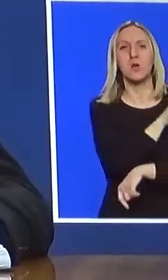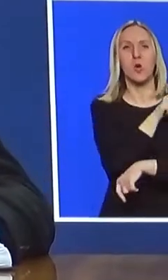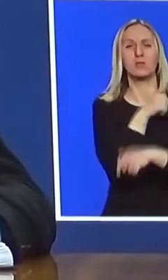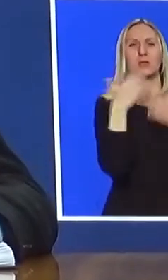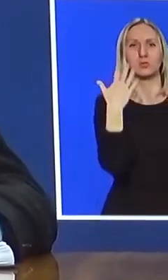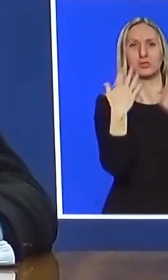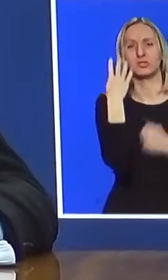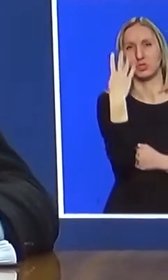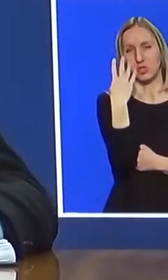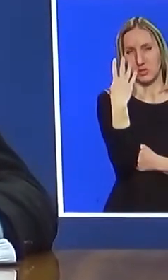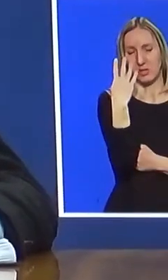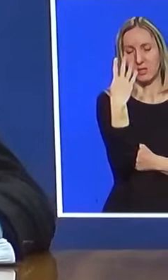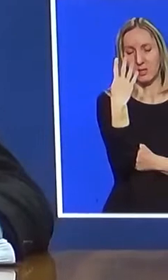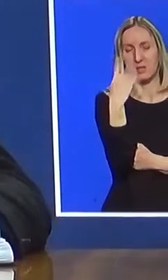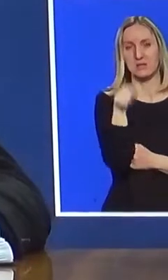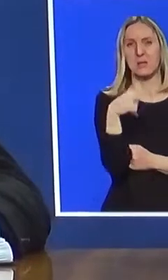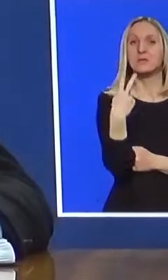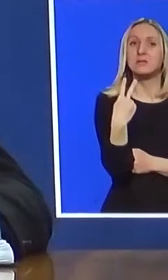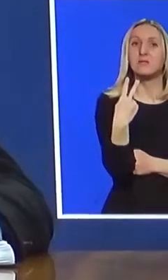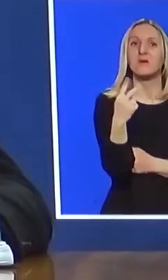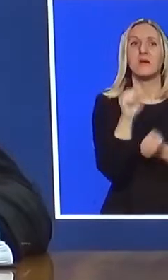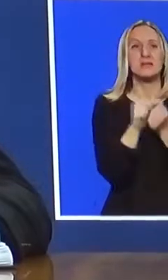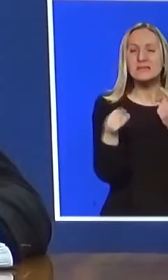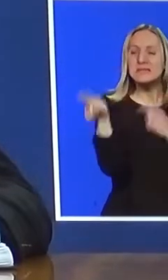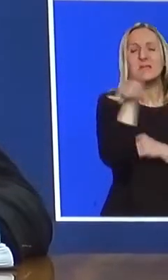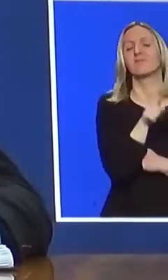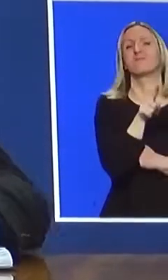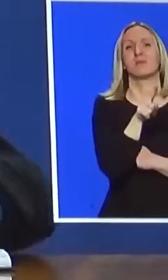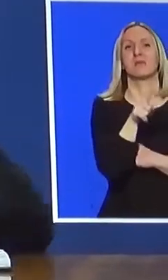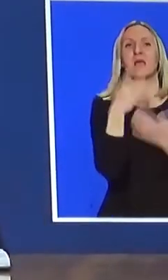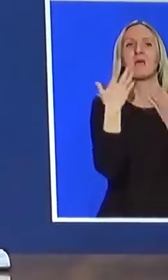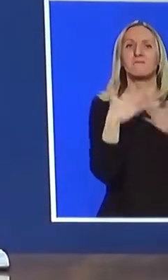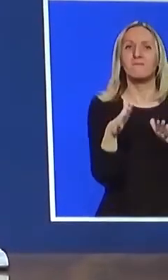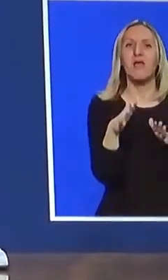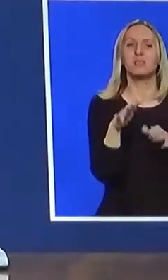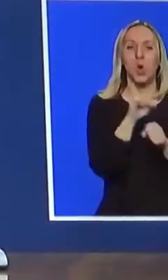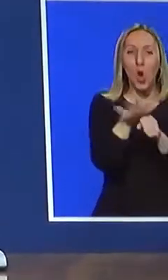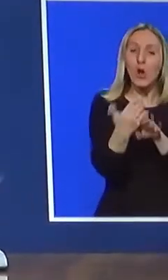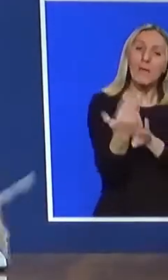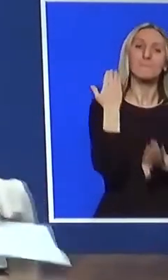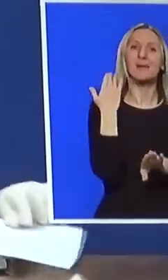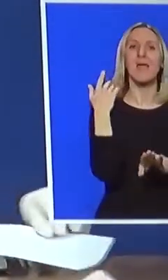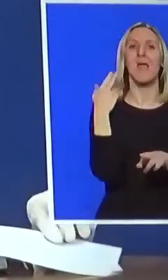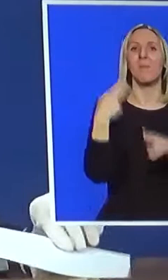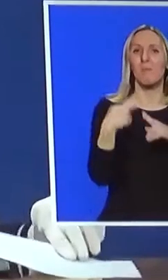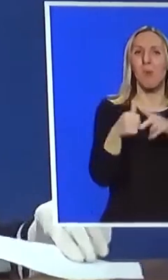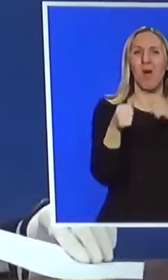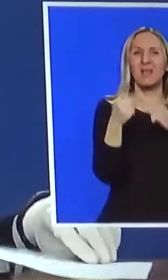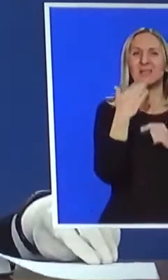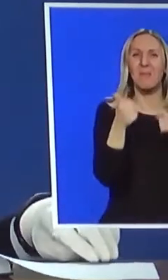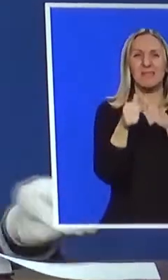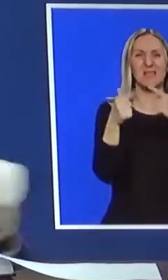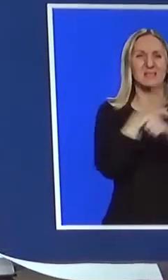je 64,2. Svi su imali komorbiditete, to jest više drugih pridruženih